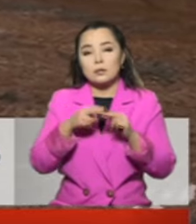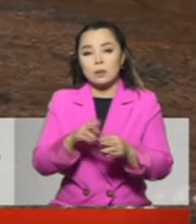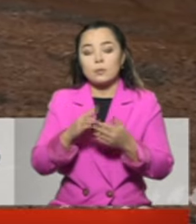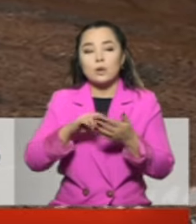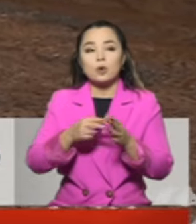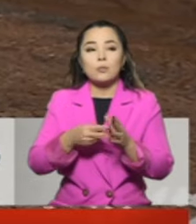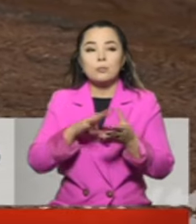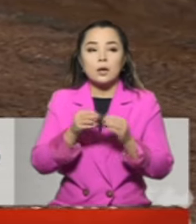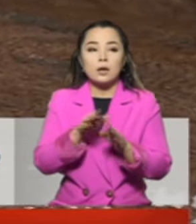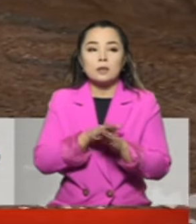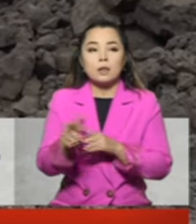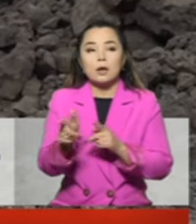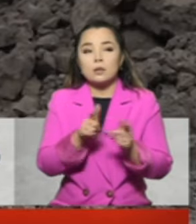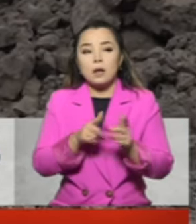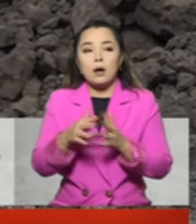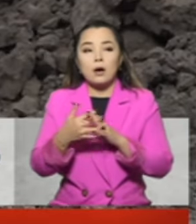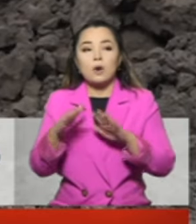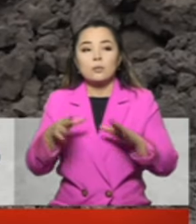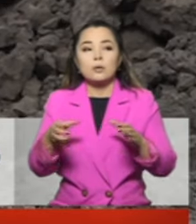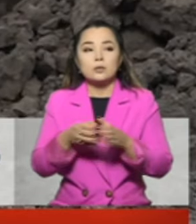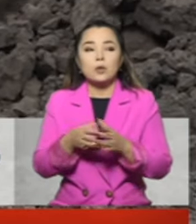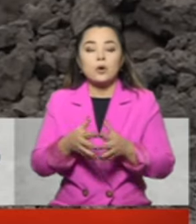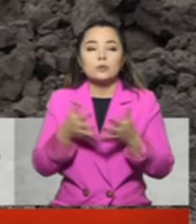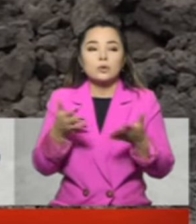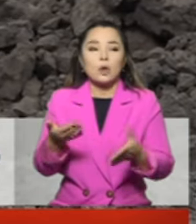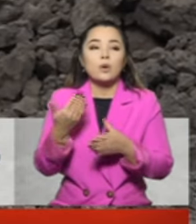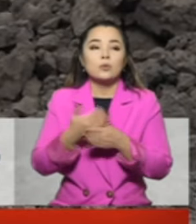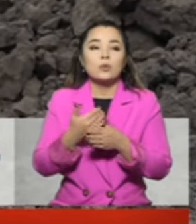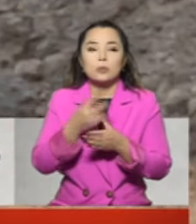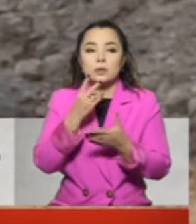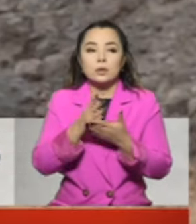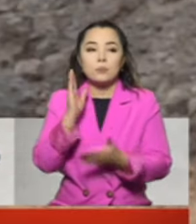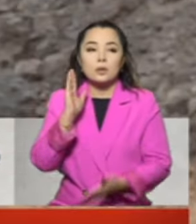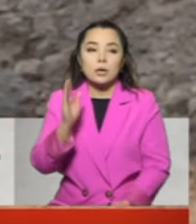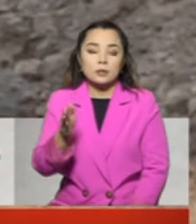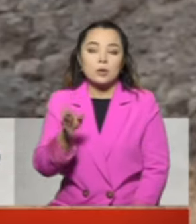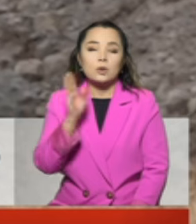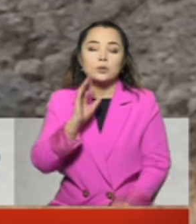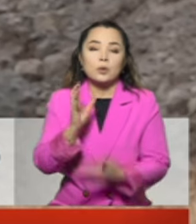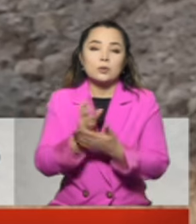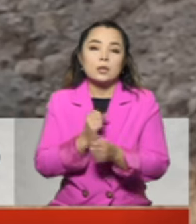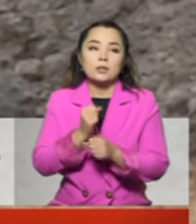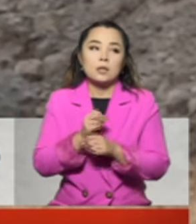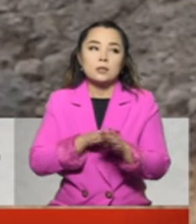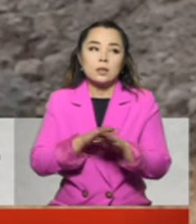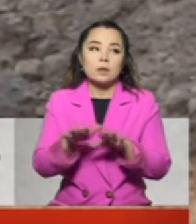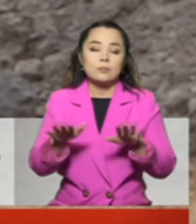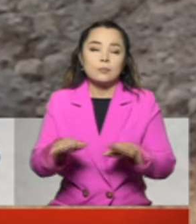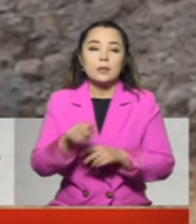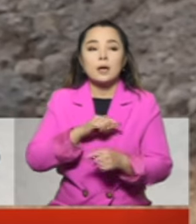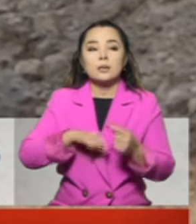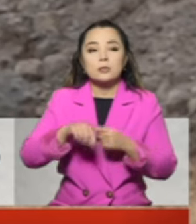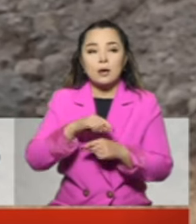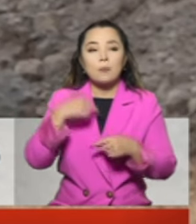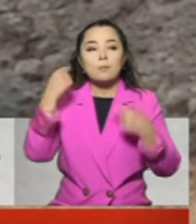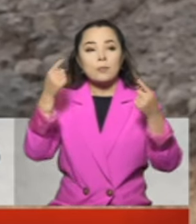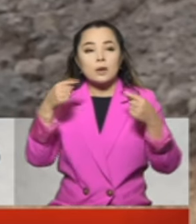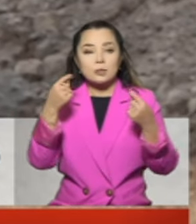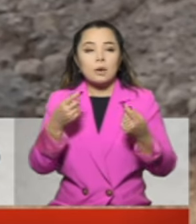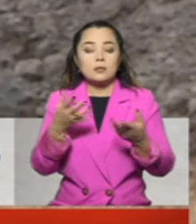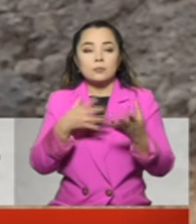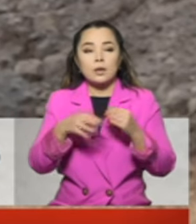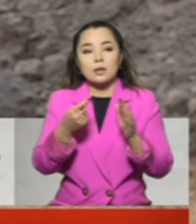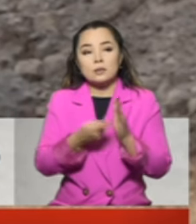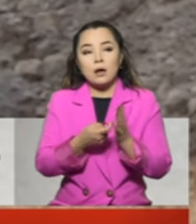Жоба толық жүзеге асса, ауылдықтар үшін үлкен көмек болғалы тұр. Су болмаған жерде көбі осы кәсіпті малға кәсіпкерлер